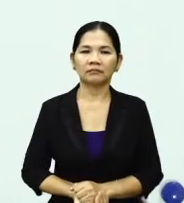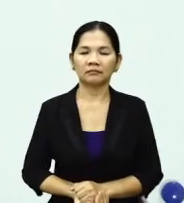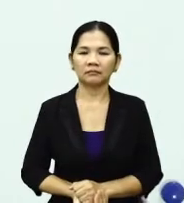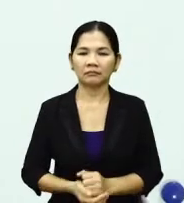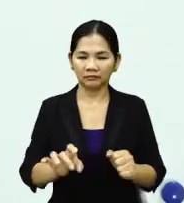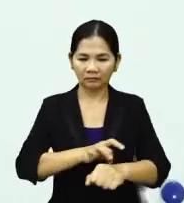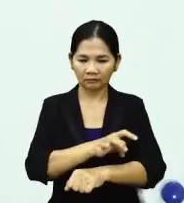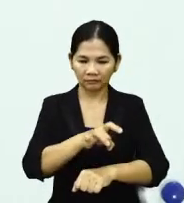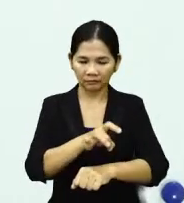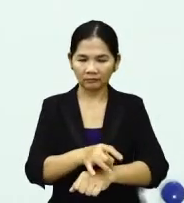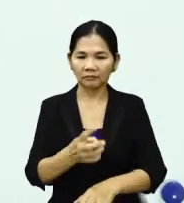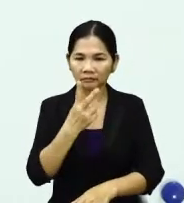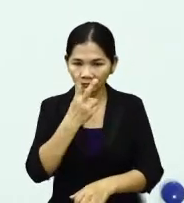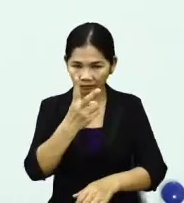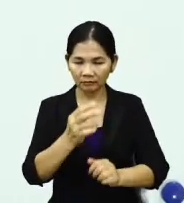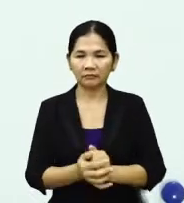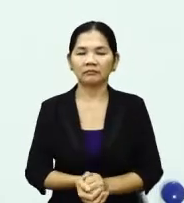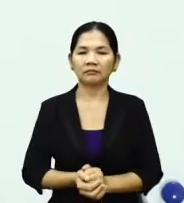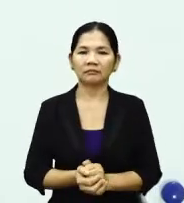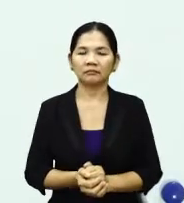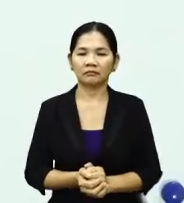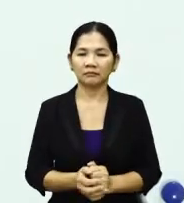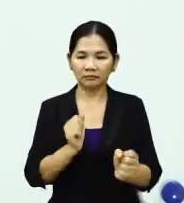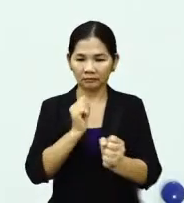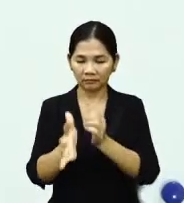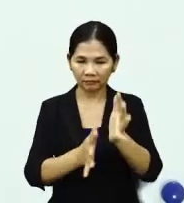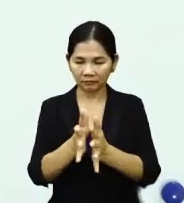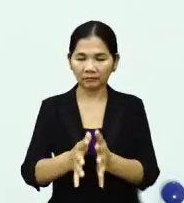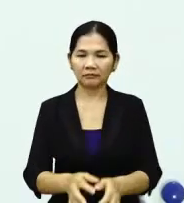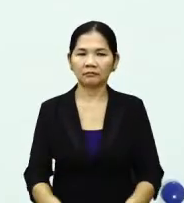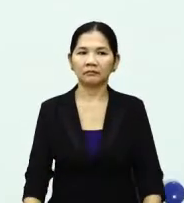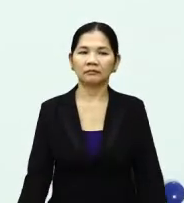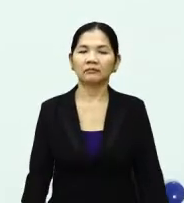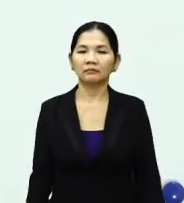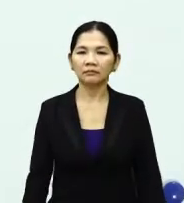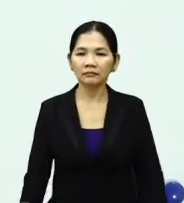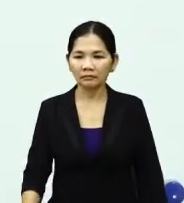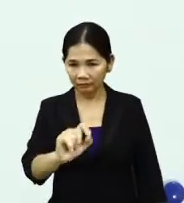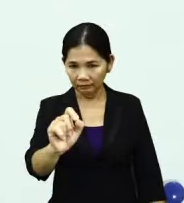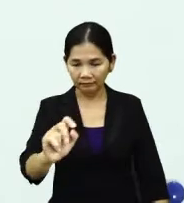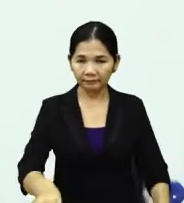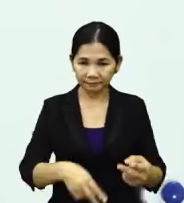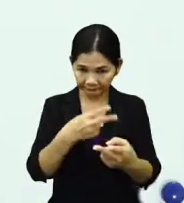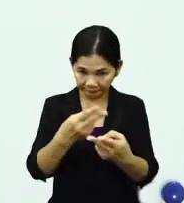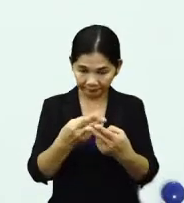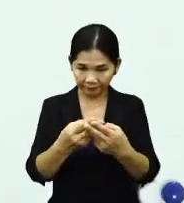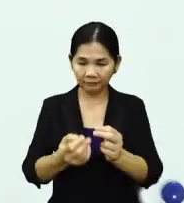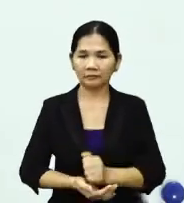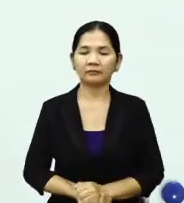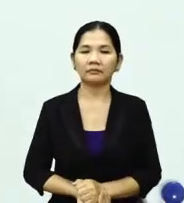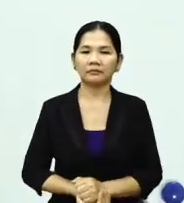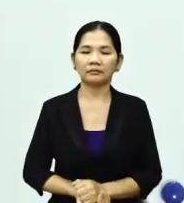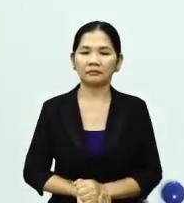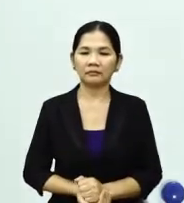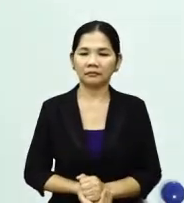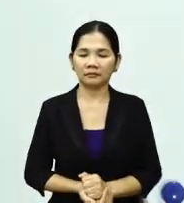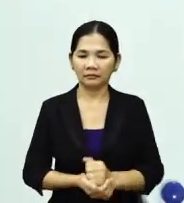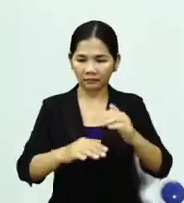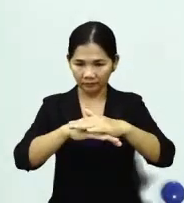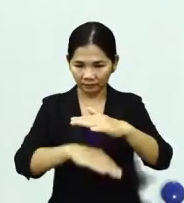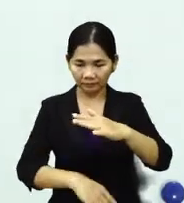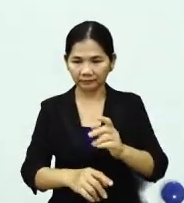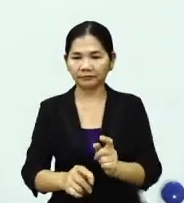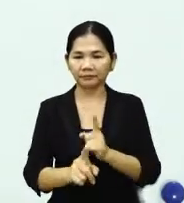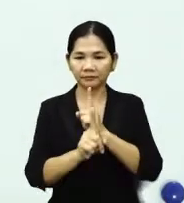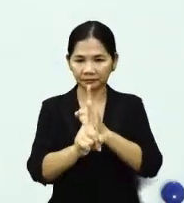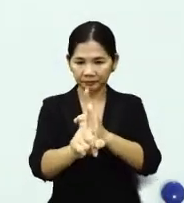cứ tục về là con thứ chà ta chấp đám con sẽ xây chùm lại chà bà khẳng kram này ca sẽ